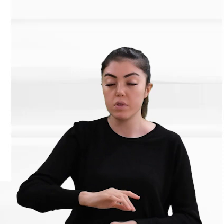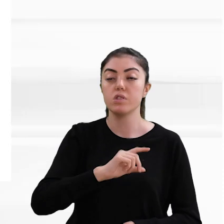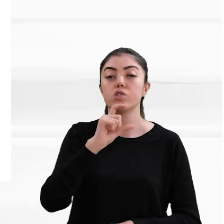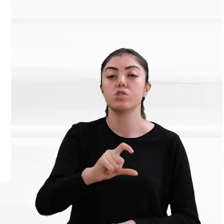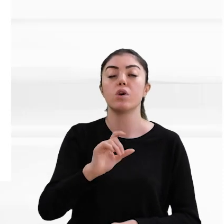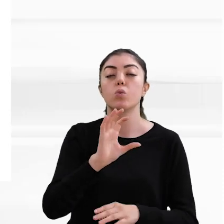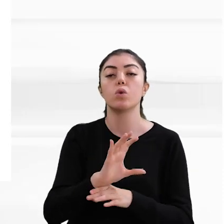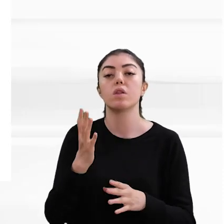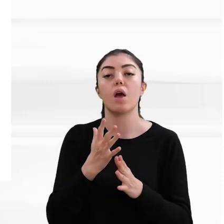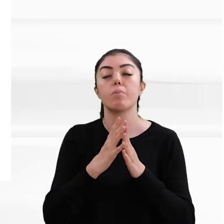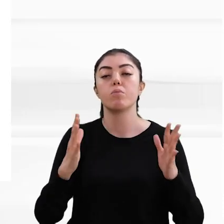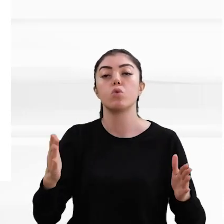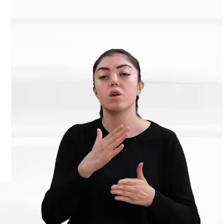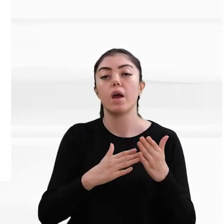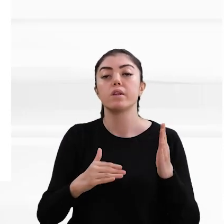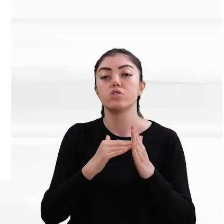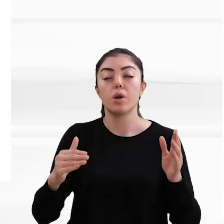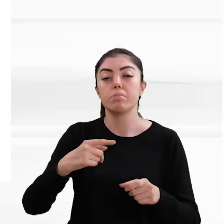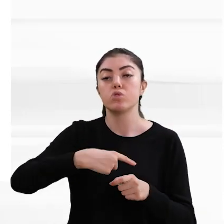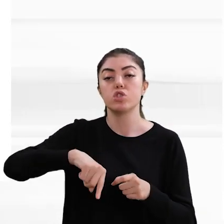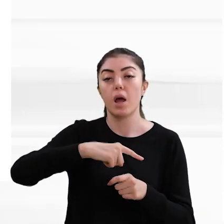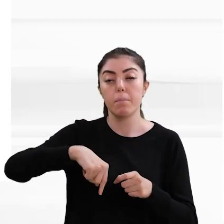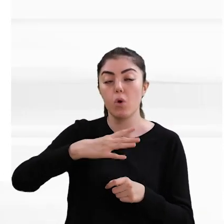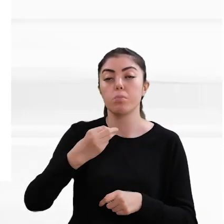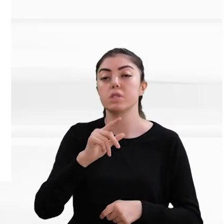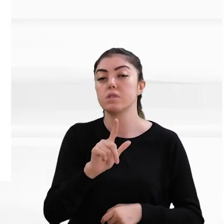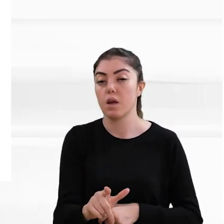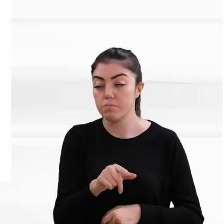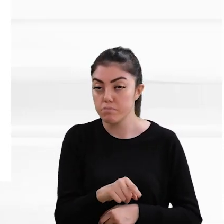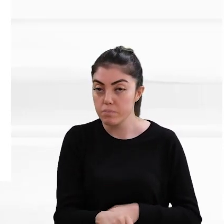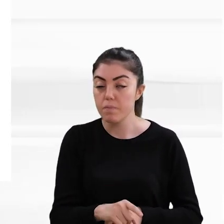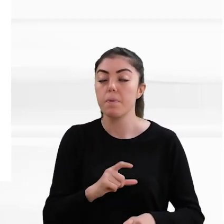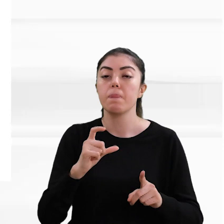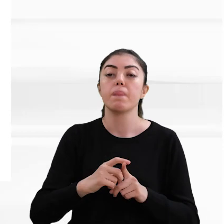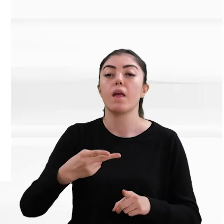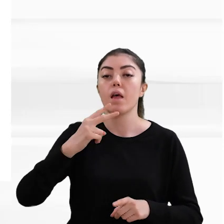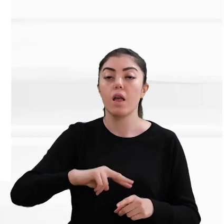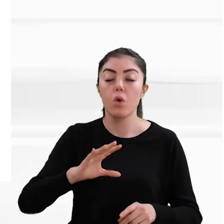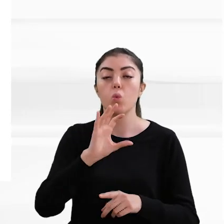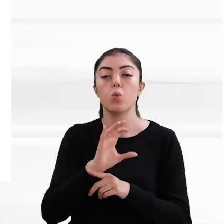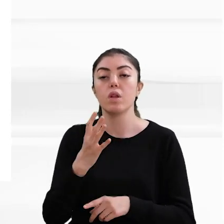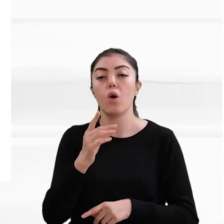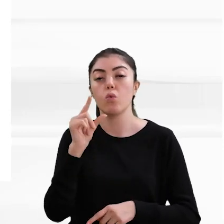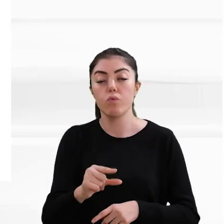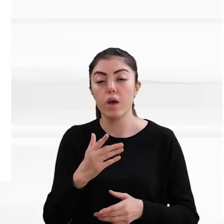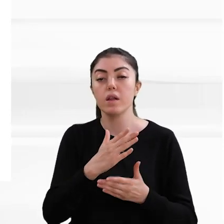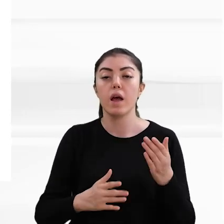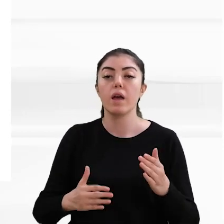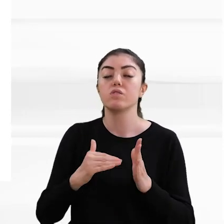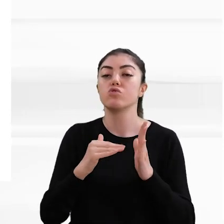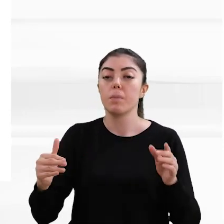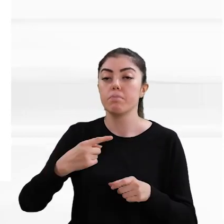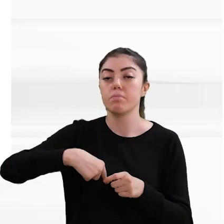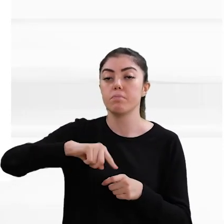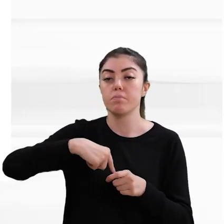dolanması sağlanmalıdır. C. Uydunun daha büyük yarıçaplı bir çembersel yörüngede dolanması sağlanmalıdır. D. Uydunun